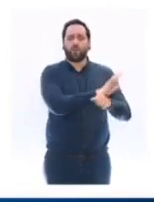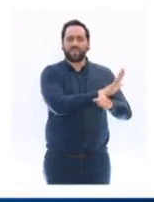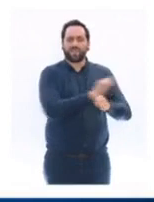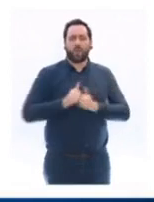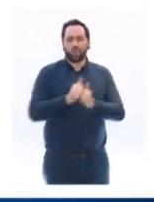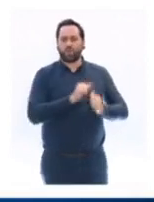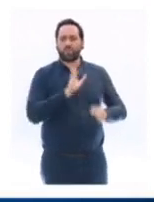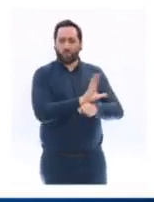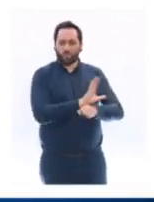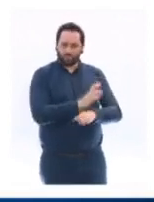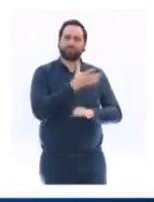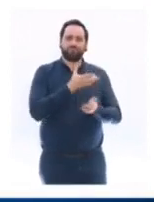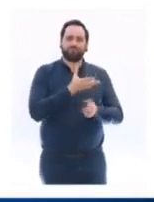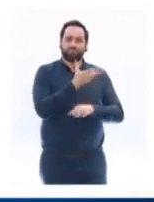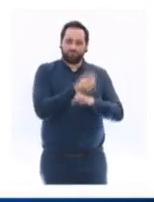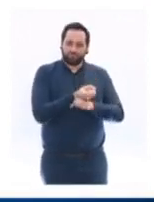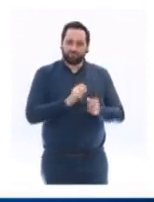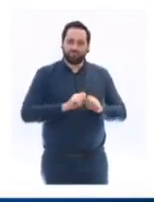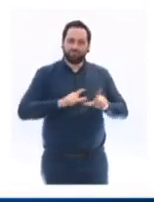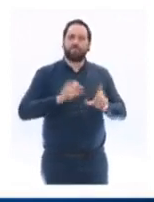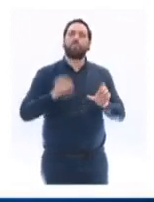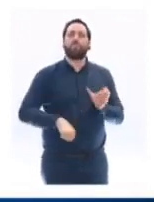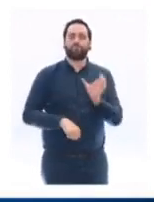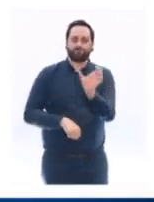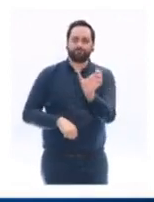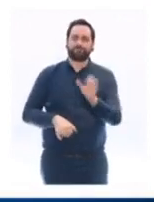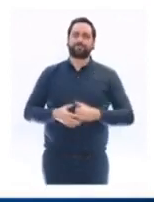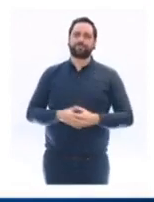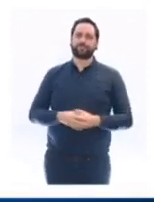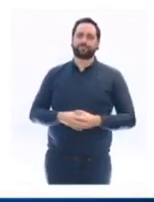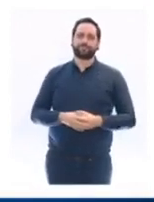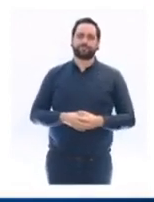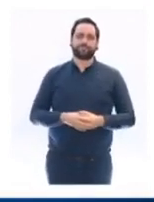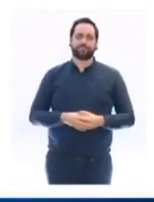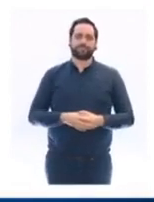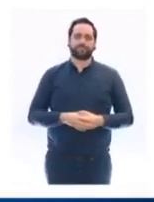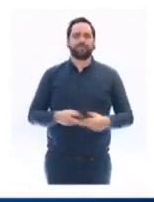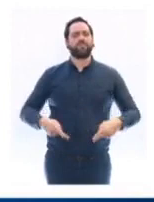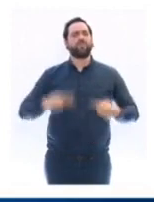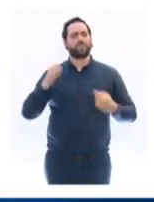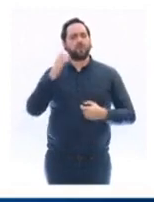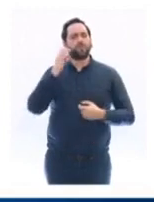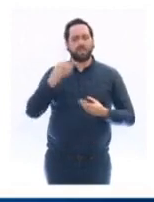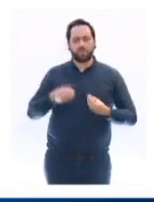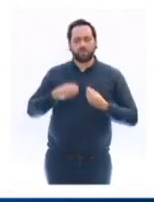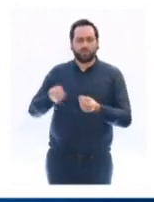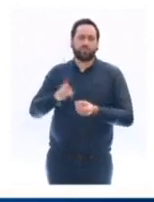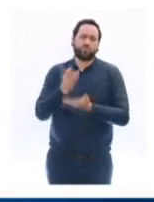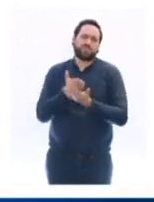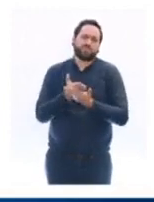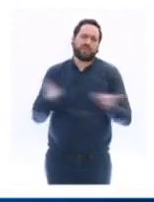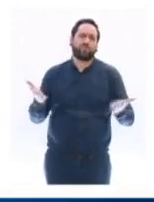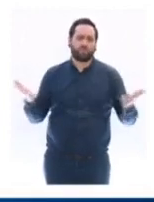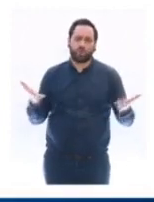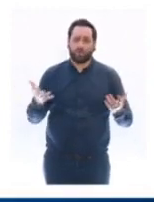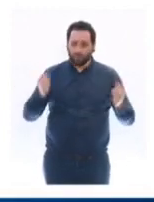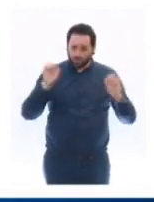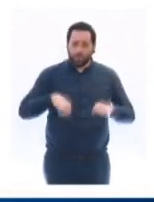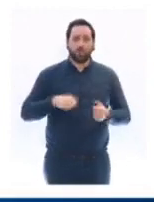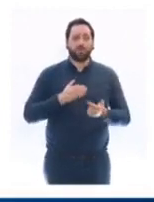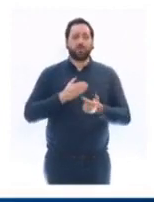Afin de faciliter la vie quotidienne, votre vie quotidienne, deux attestations permanentes pourront également être